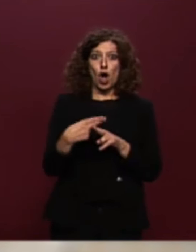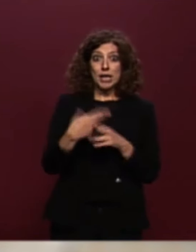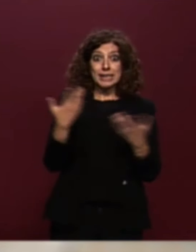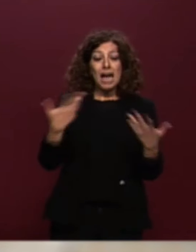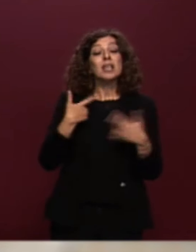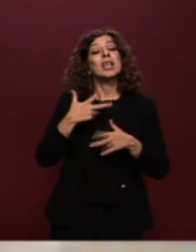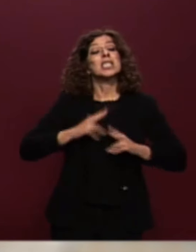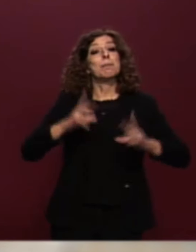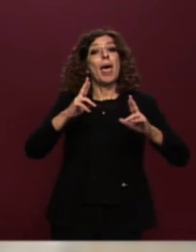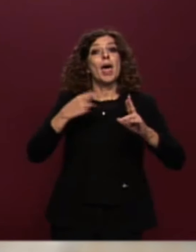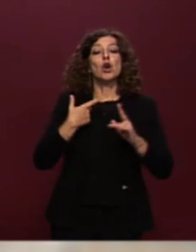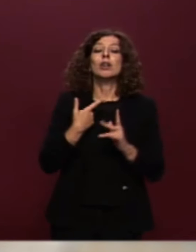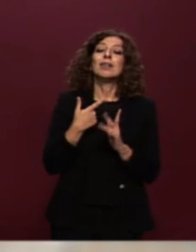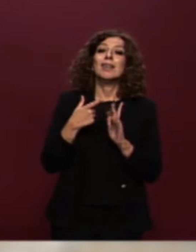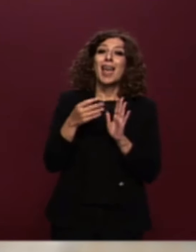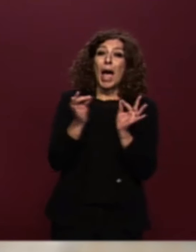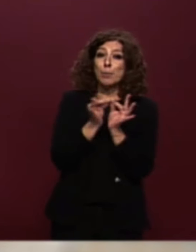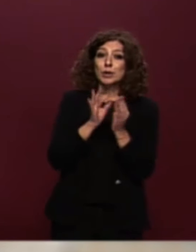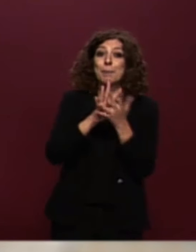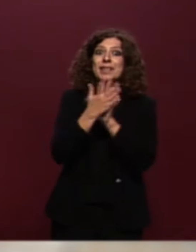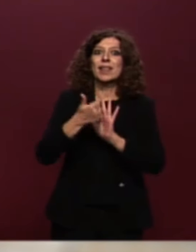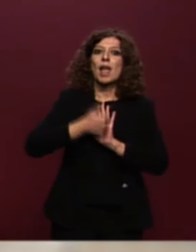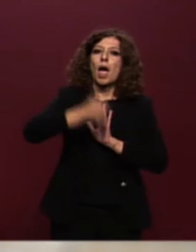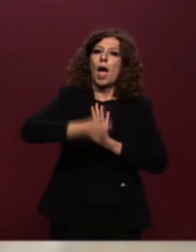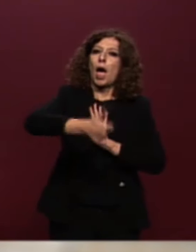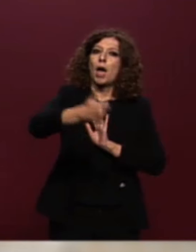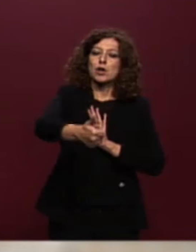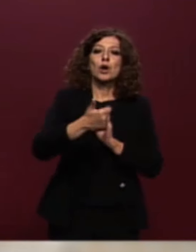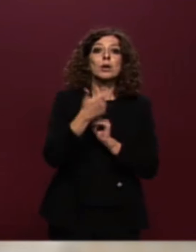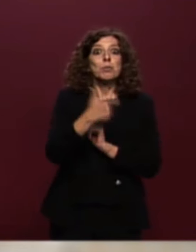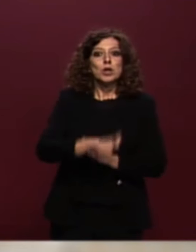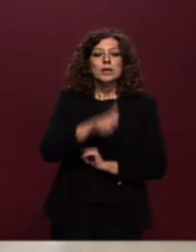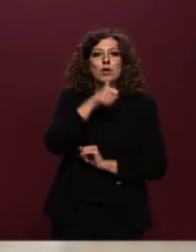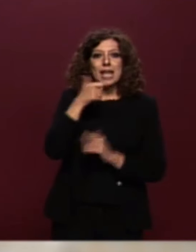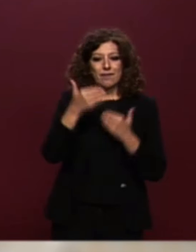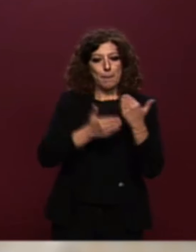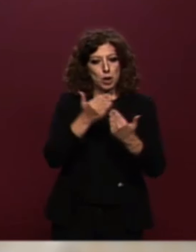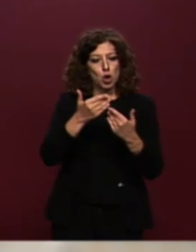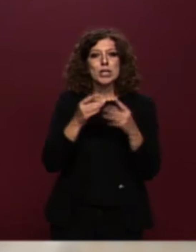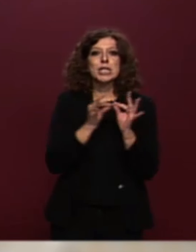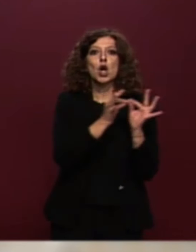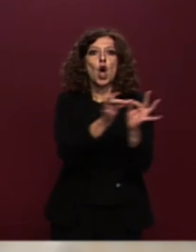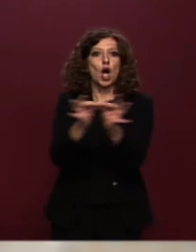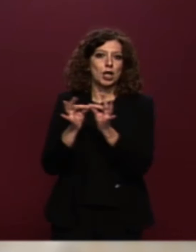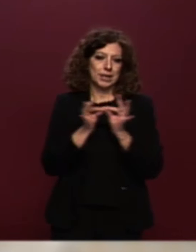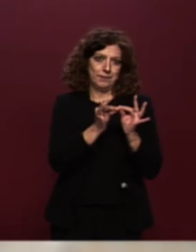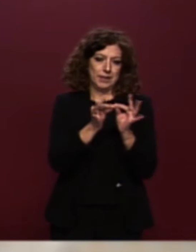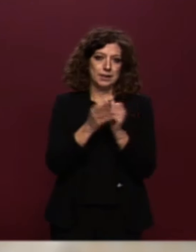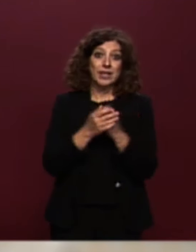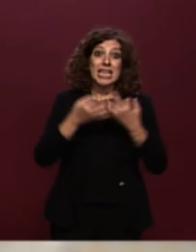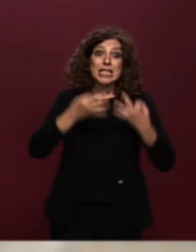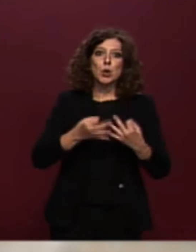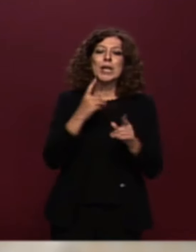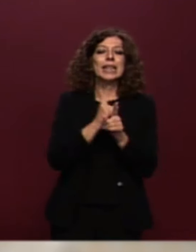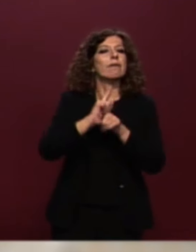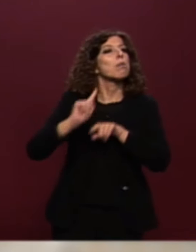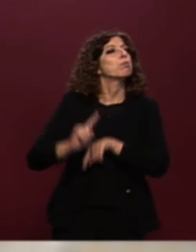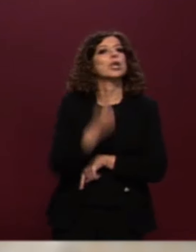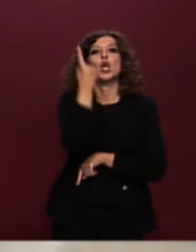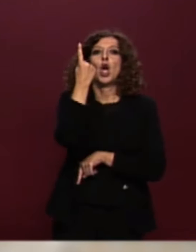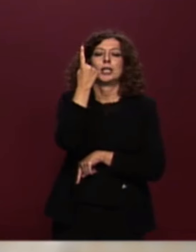annuale per fare il punto della situazione, per costruire percorsi comuni. La sicurezza deve essere una priorità assoluta,